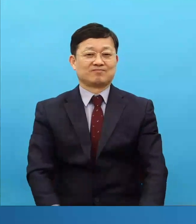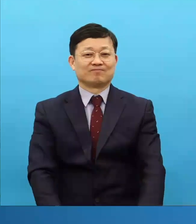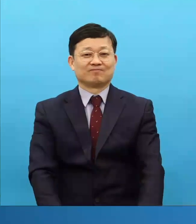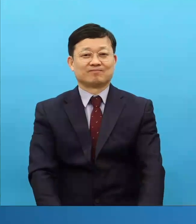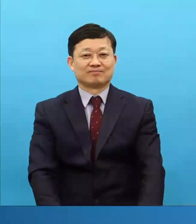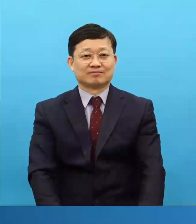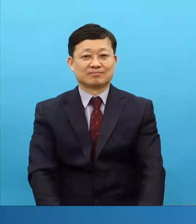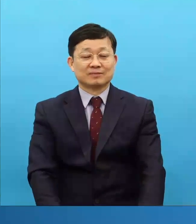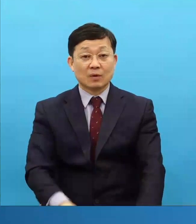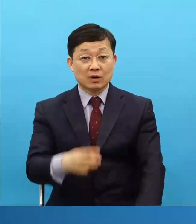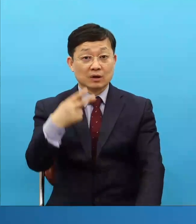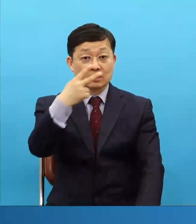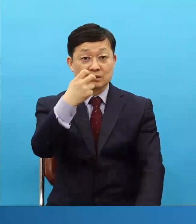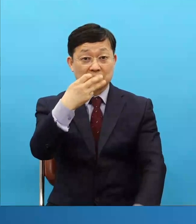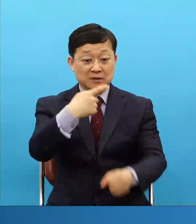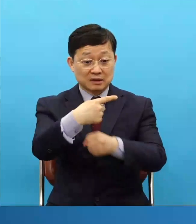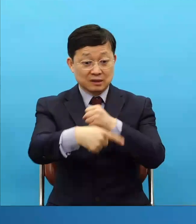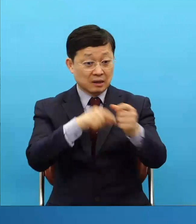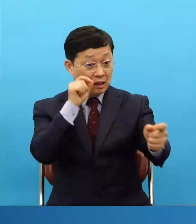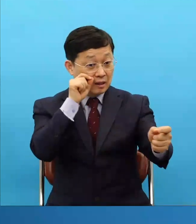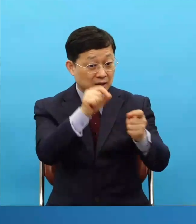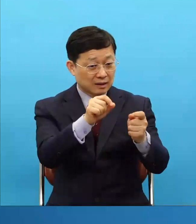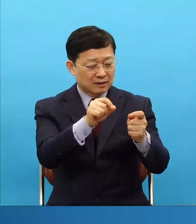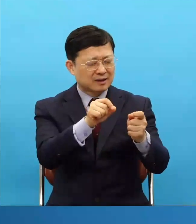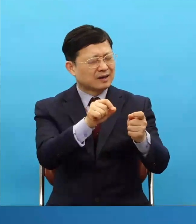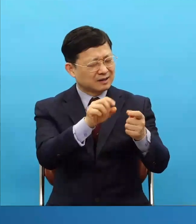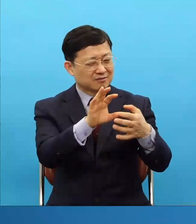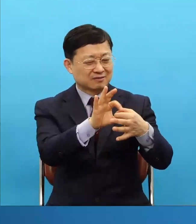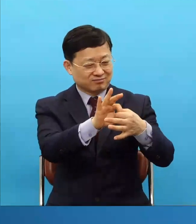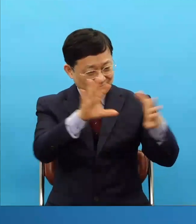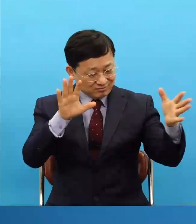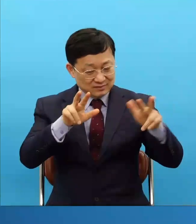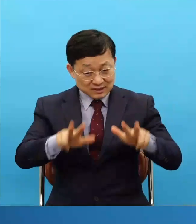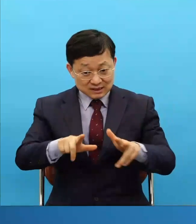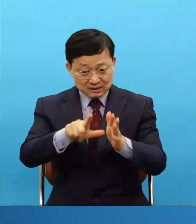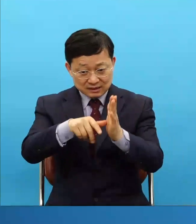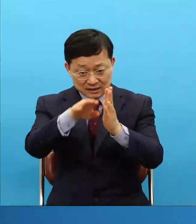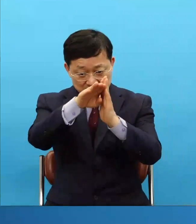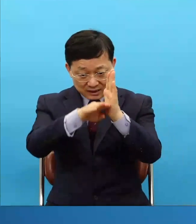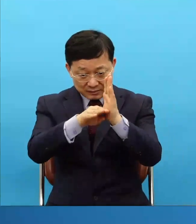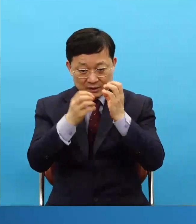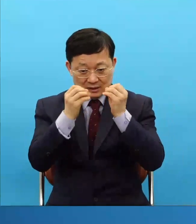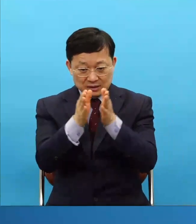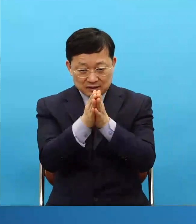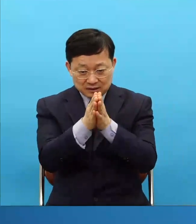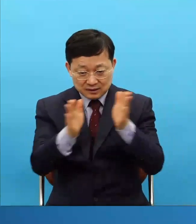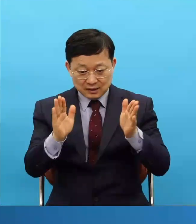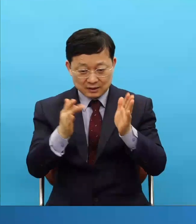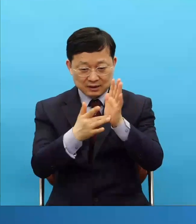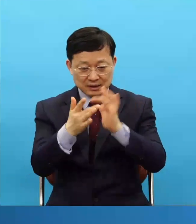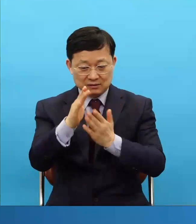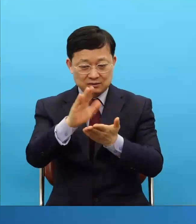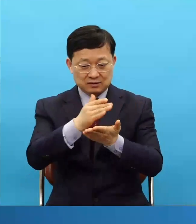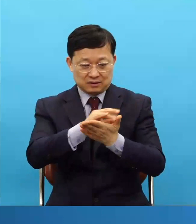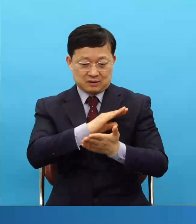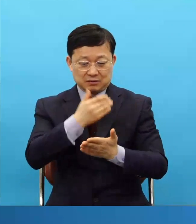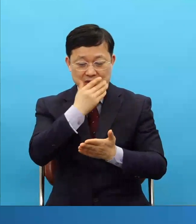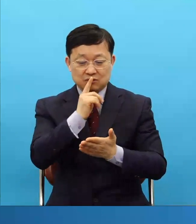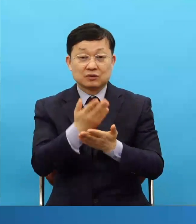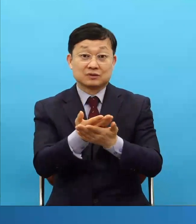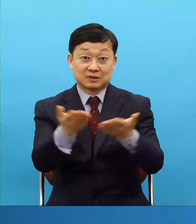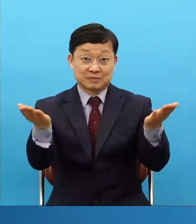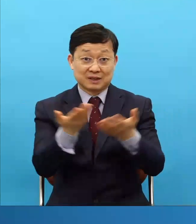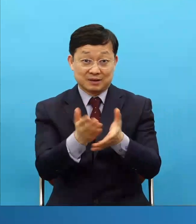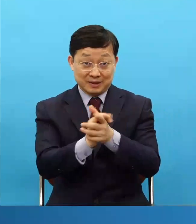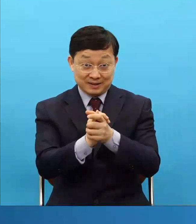한 해가 가기 때문이 아닙니다. 지금 시간표가 새로 시작하는 시간표 되기를 주 예수 이름으로 축복합니다. Not